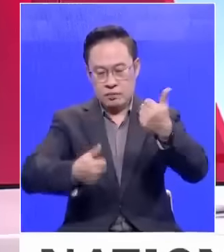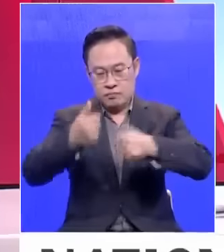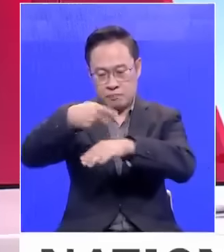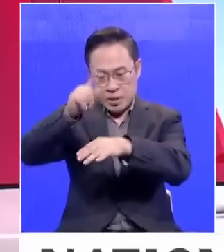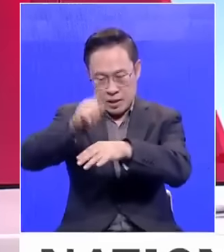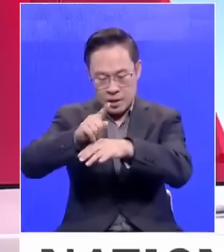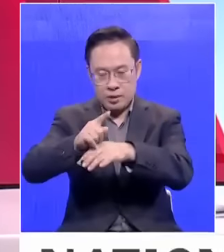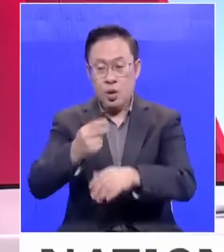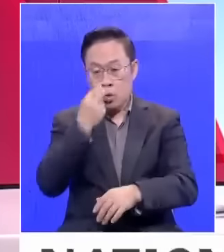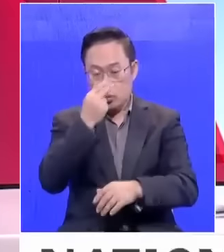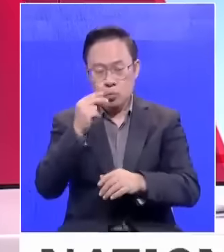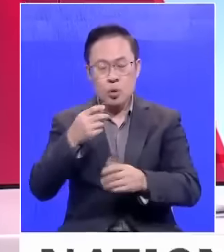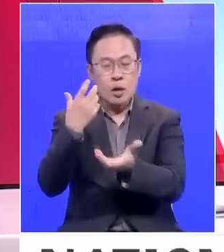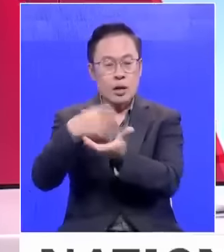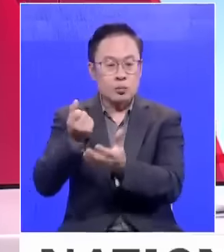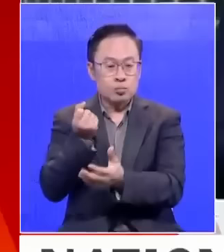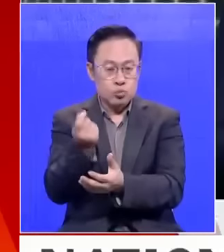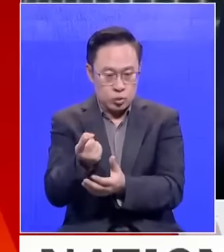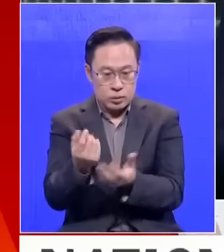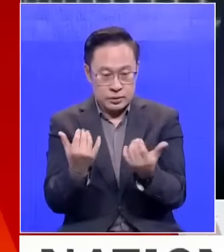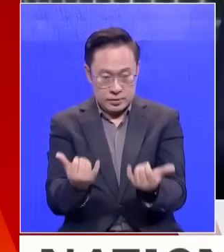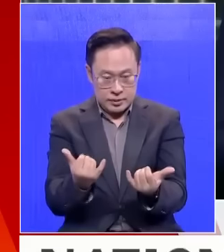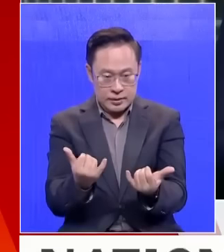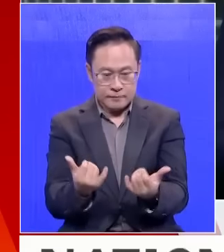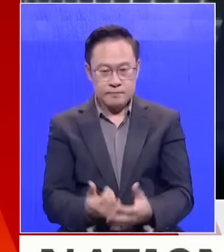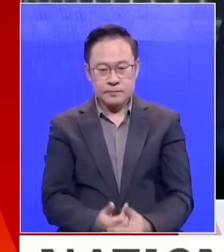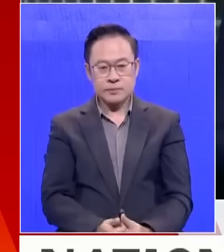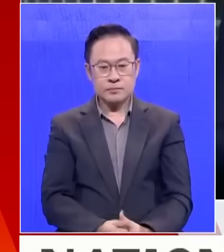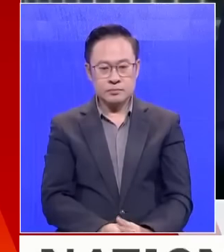กันกับคุณพิษขจรพงษ์ลีลาพงษ์ฤทธิ์เลยครับ